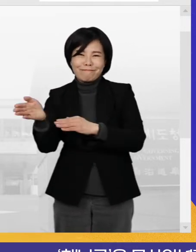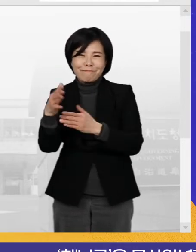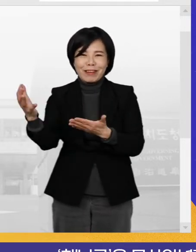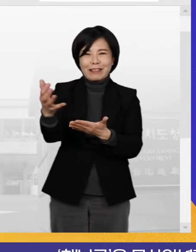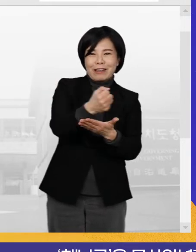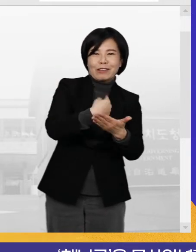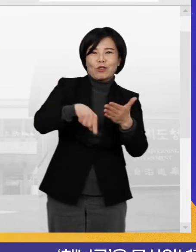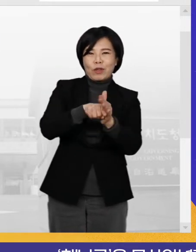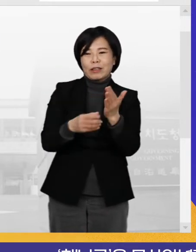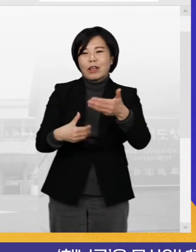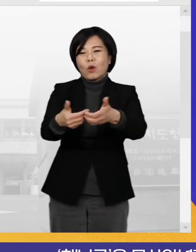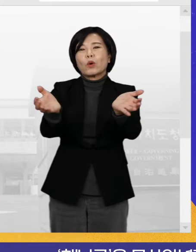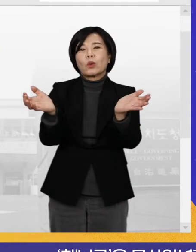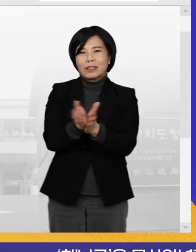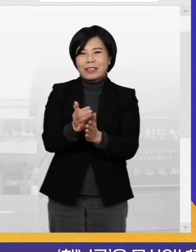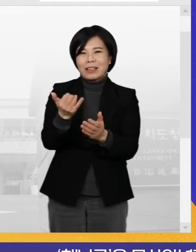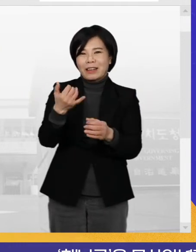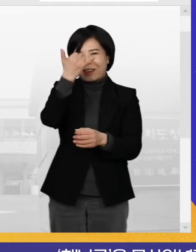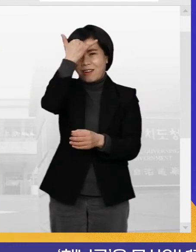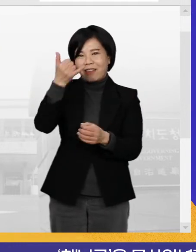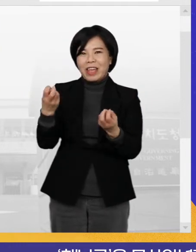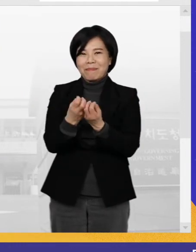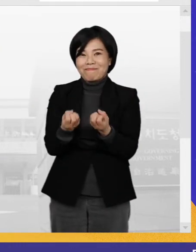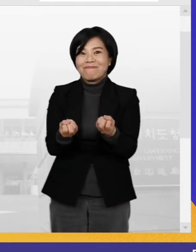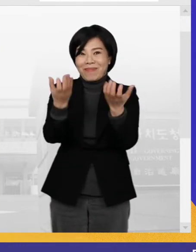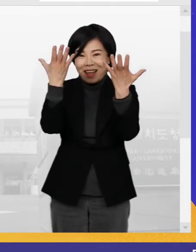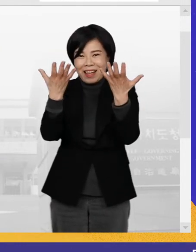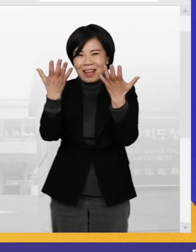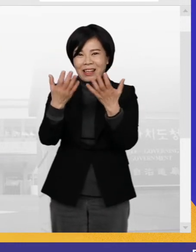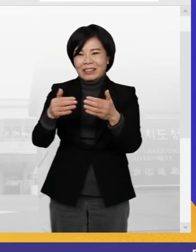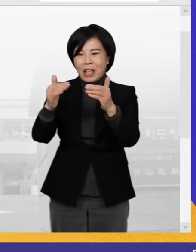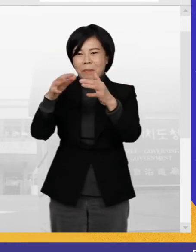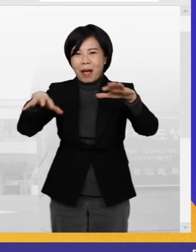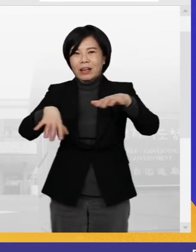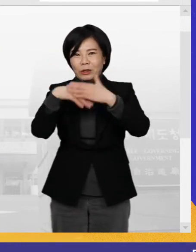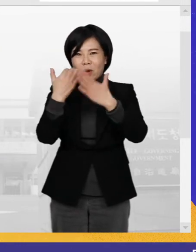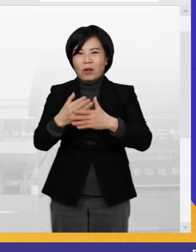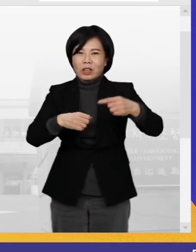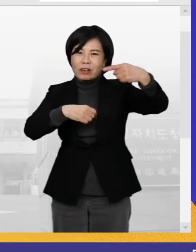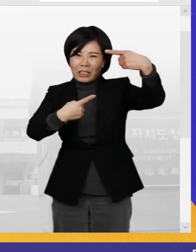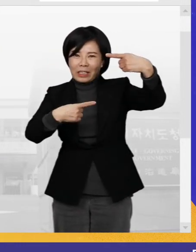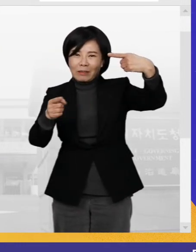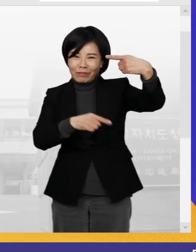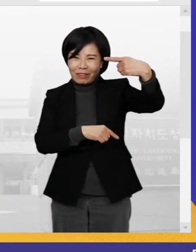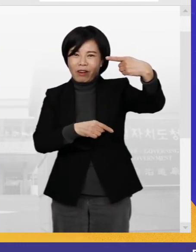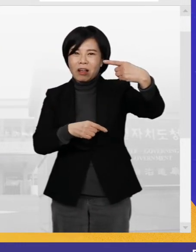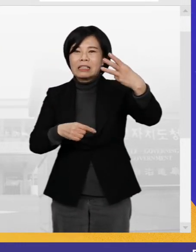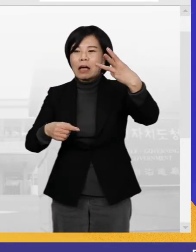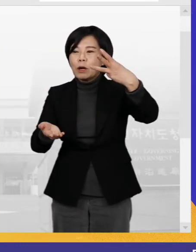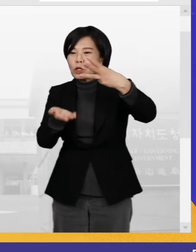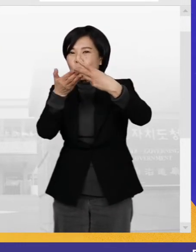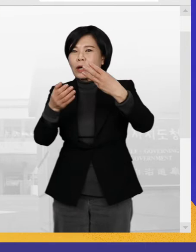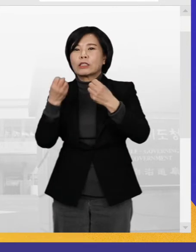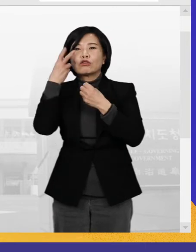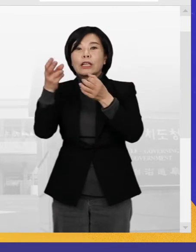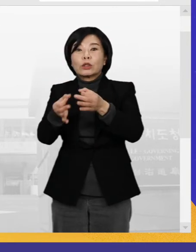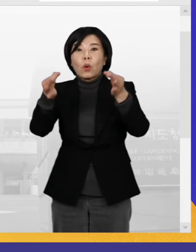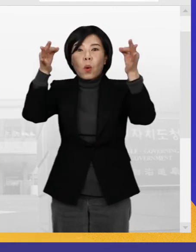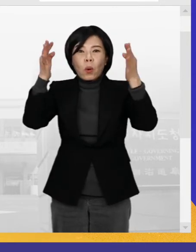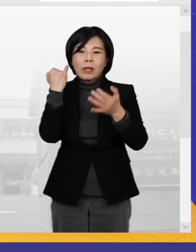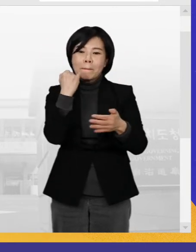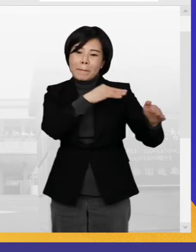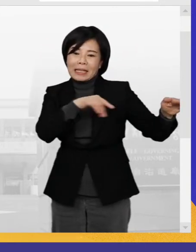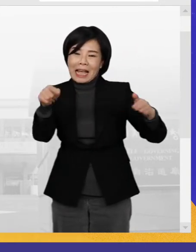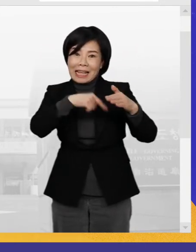위해 해녀 공동체가 진행하는 전통 의례로 마을 어촌계 주관으로 음력 1월 초부터 3월 초까지 약